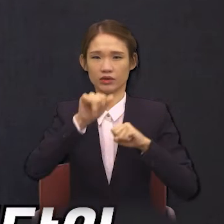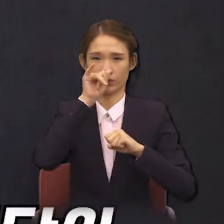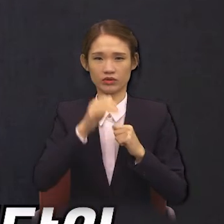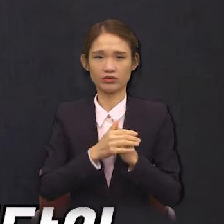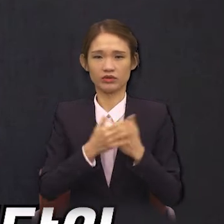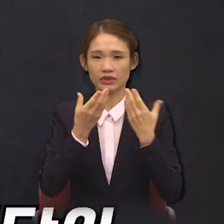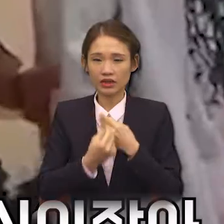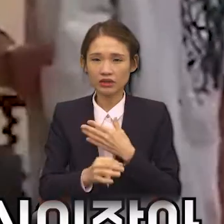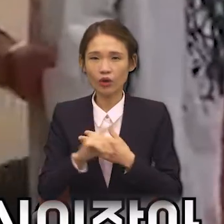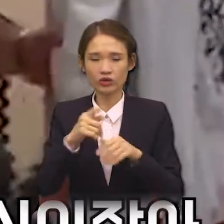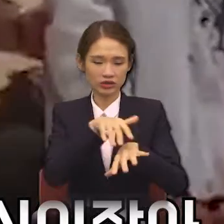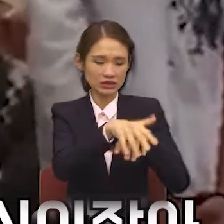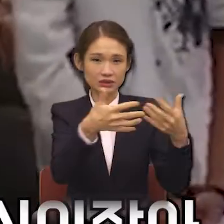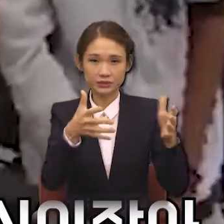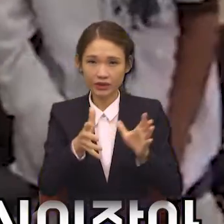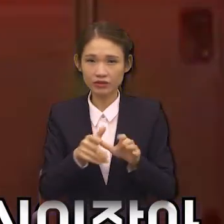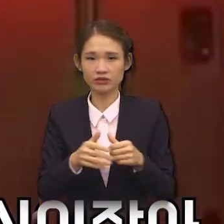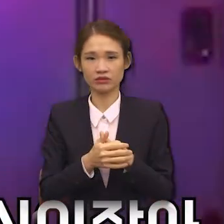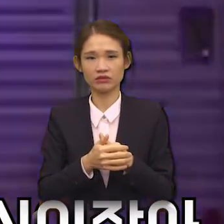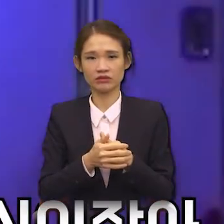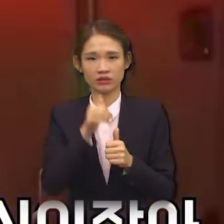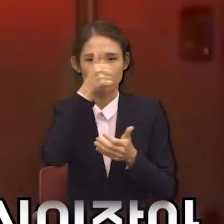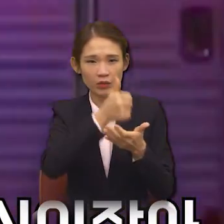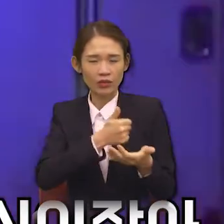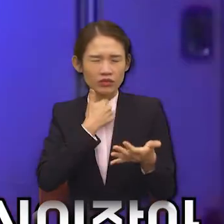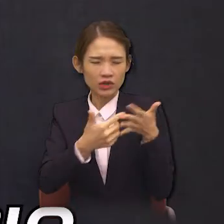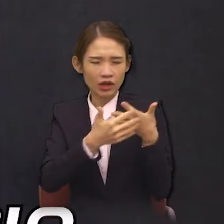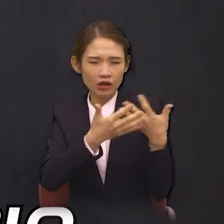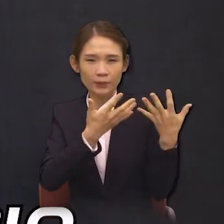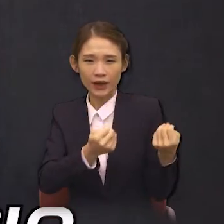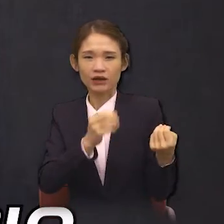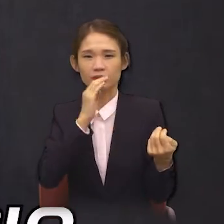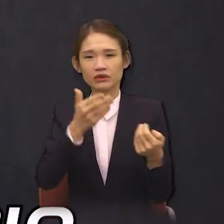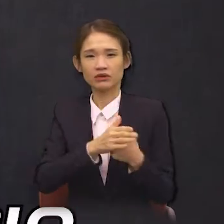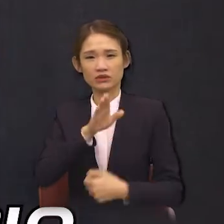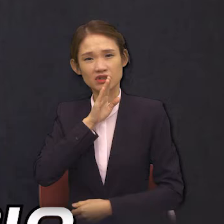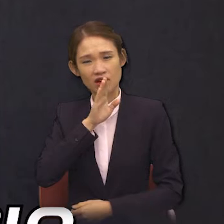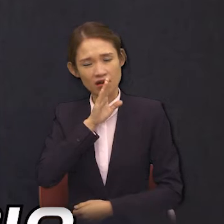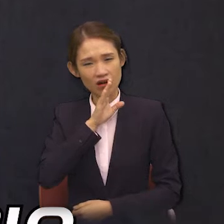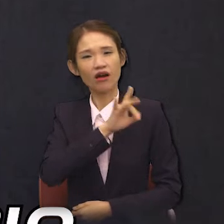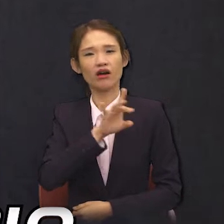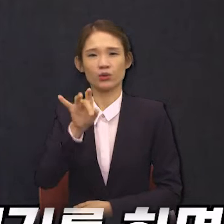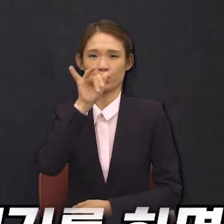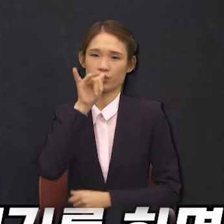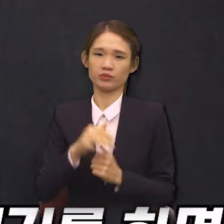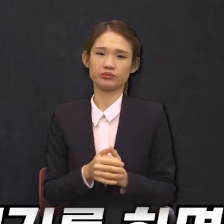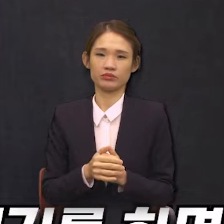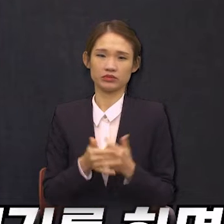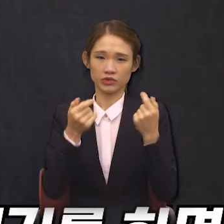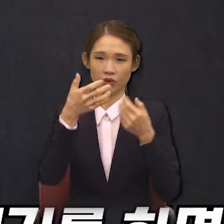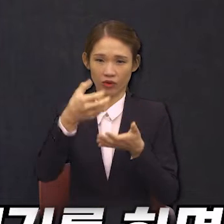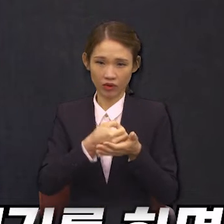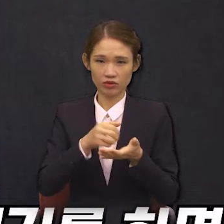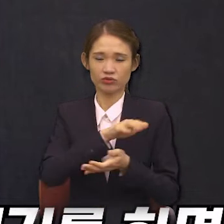예를 들면 어떤 집단이 걔네들이 범죄를 좀 많이 저지르는 건 사실이잖아. 근데 진짜 사실인 경우들이 있어요. 이런 걸 가지고